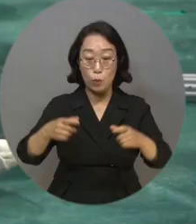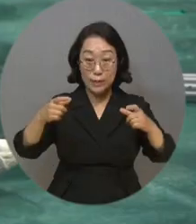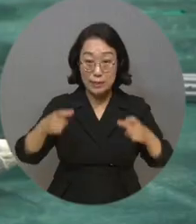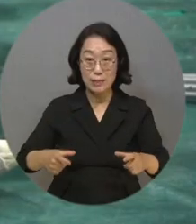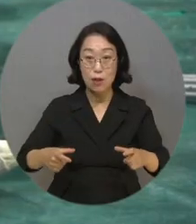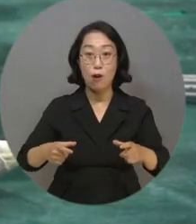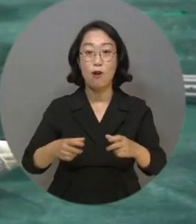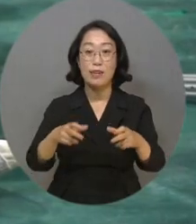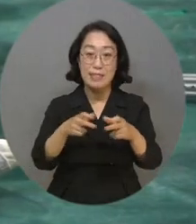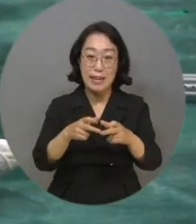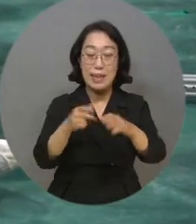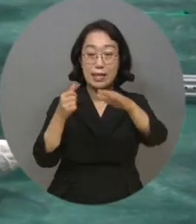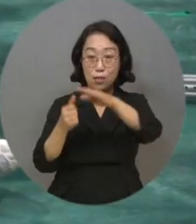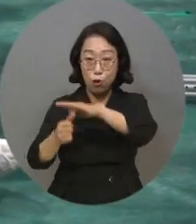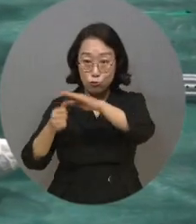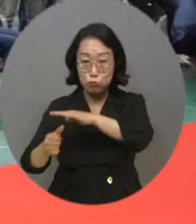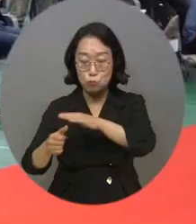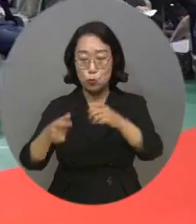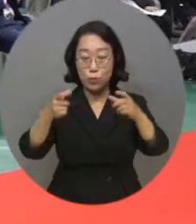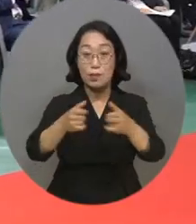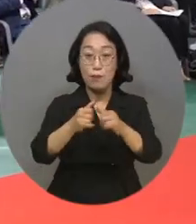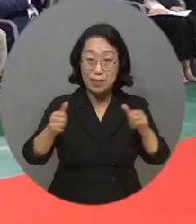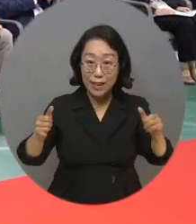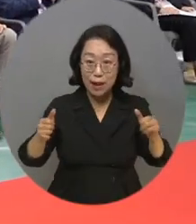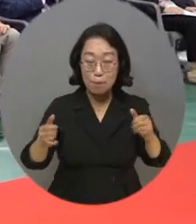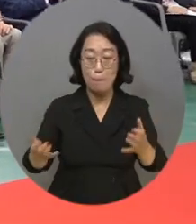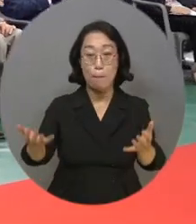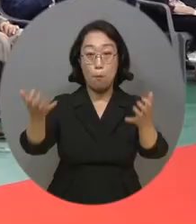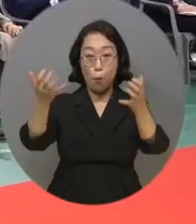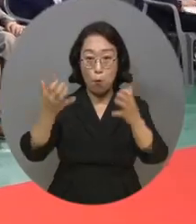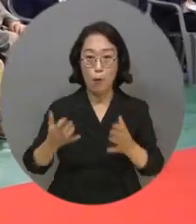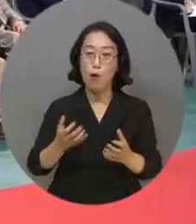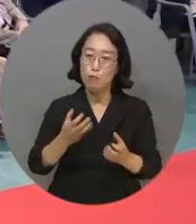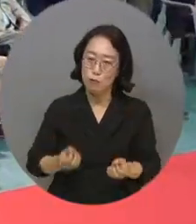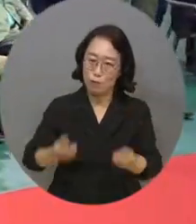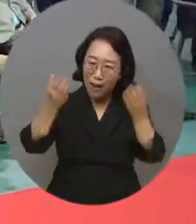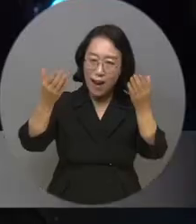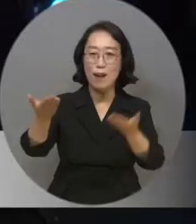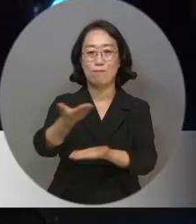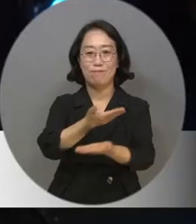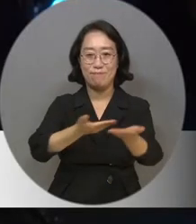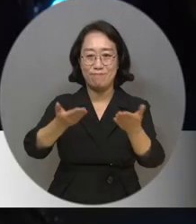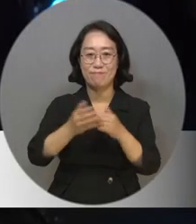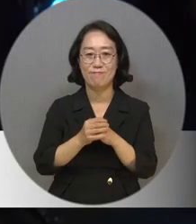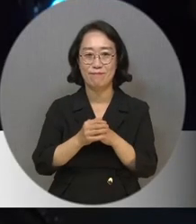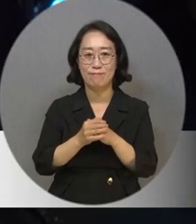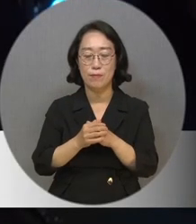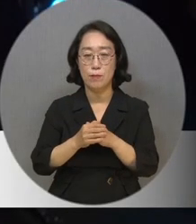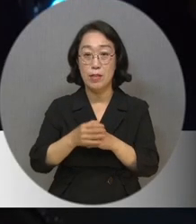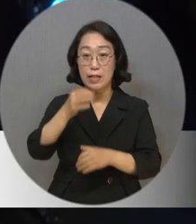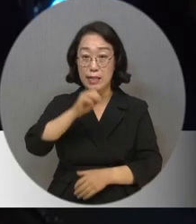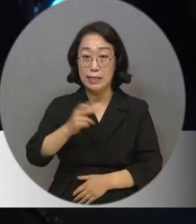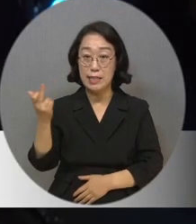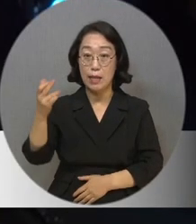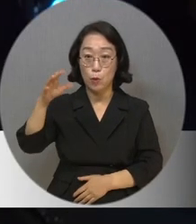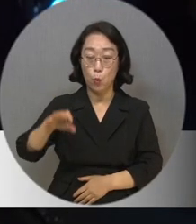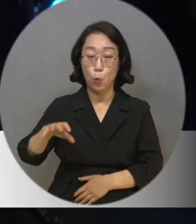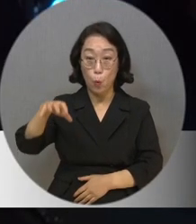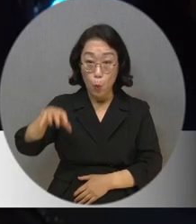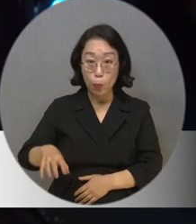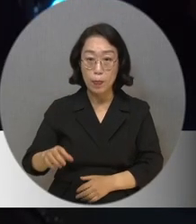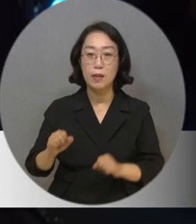다수의 장애인 선수단 및 시민이 함께 어우러져 이번 개회식을 축하하였습니다. 우리 익산시는 체육을